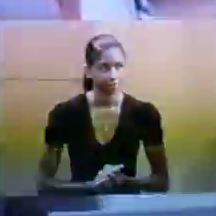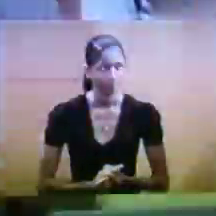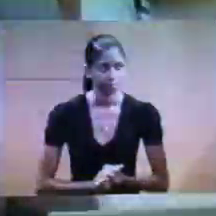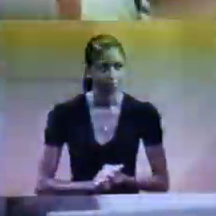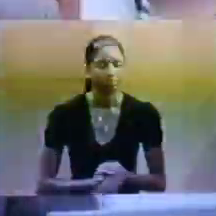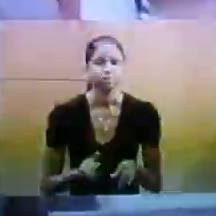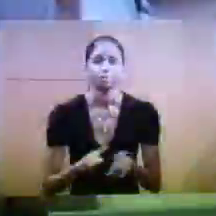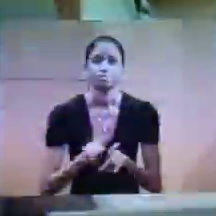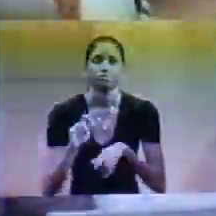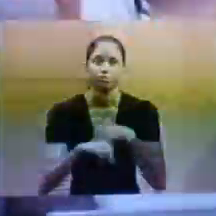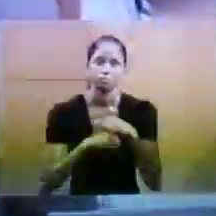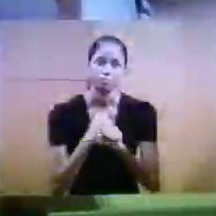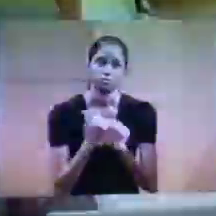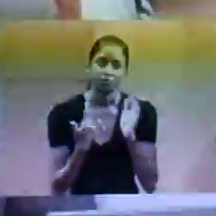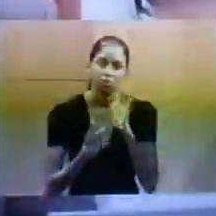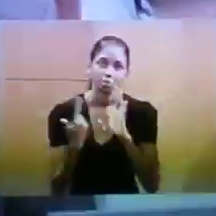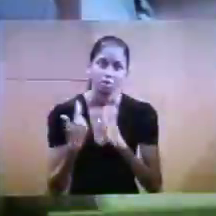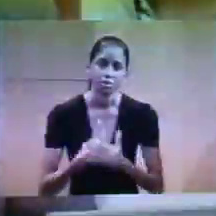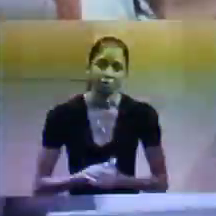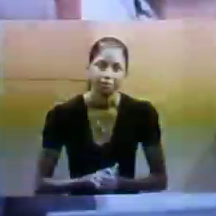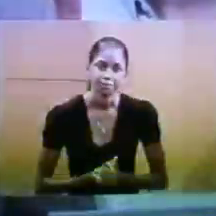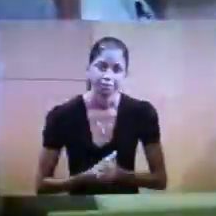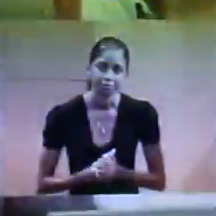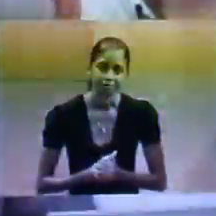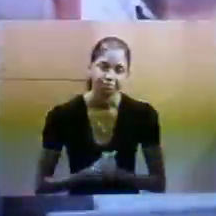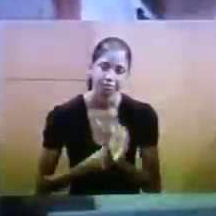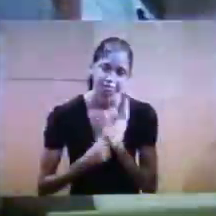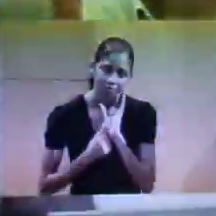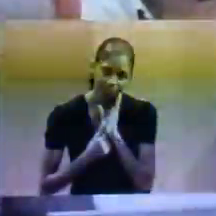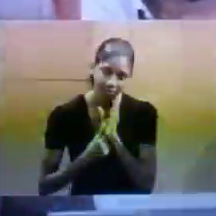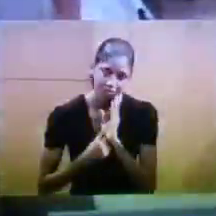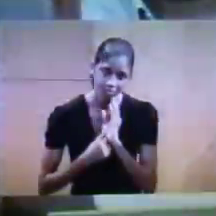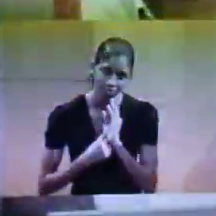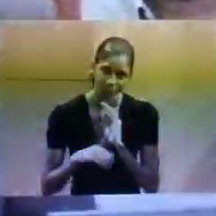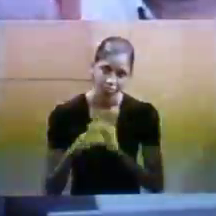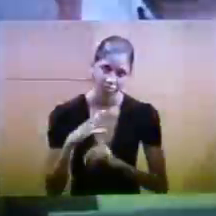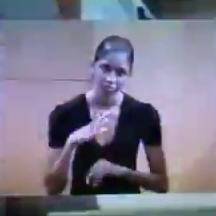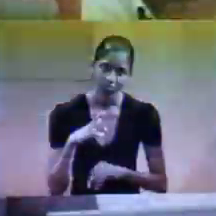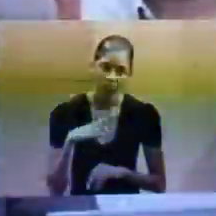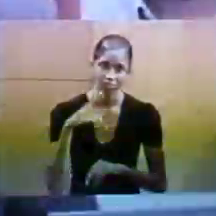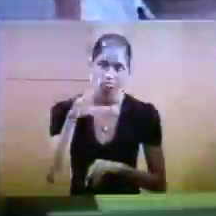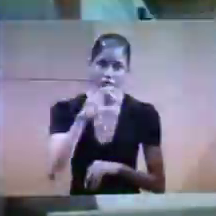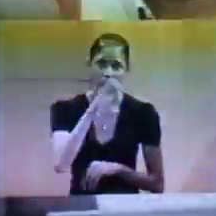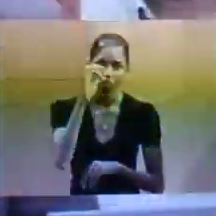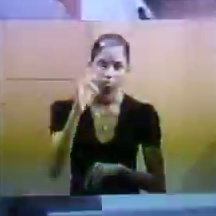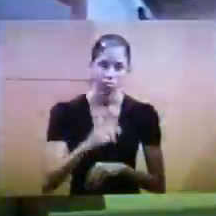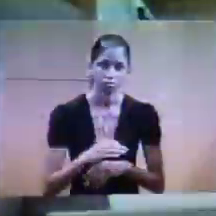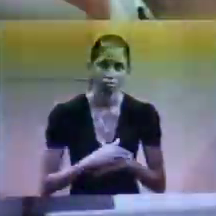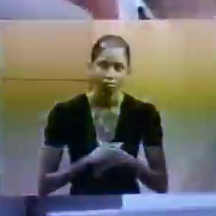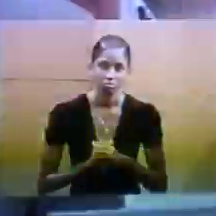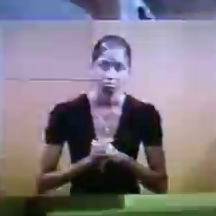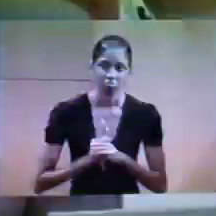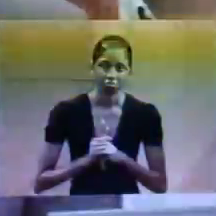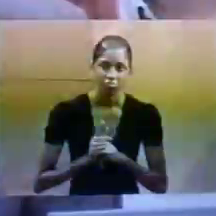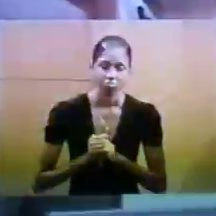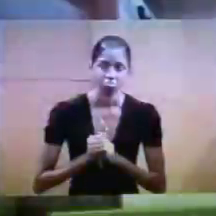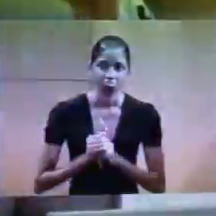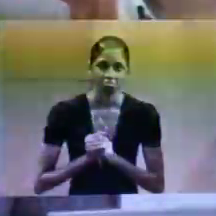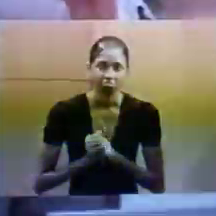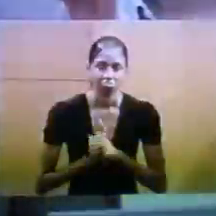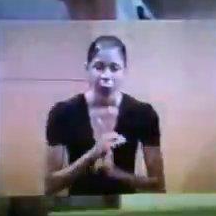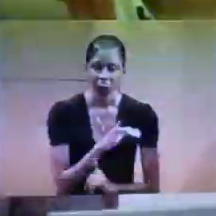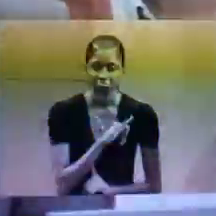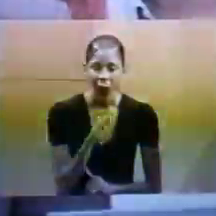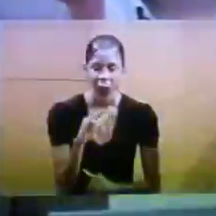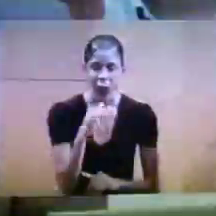2000 a été introduit les fameux 3%. Nulle part il est